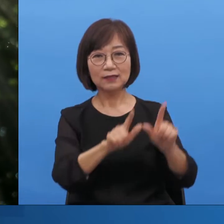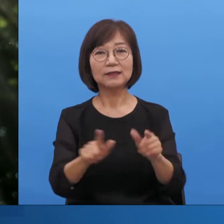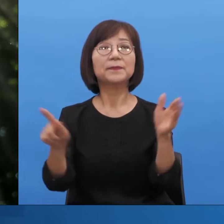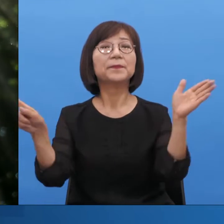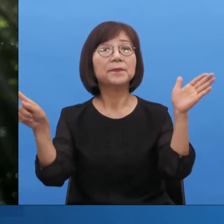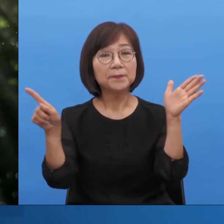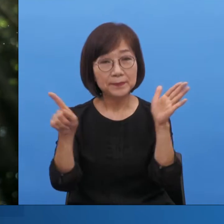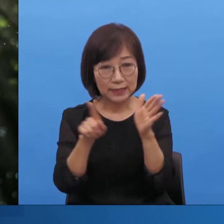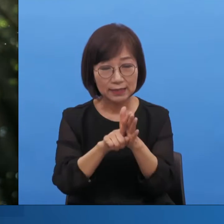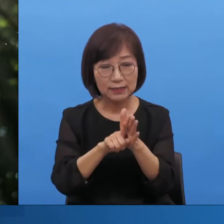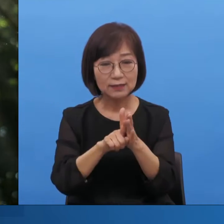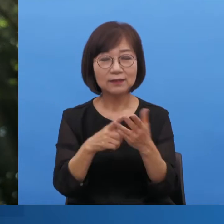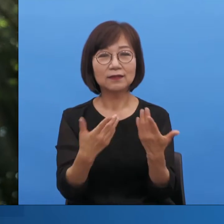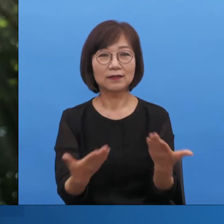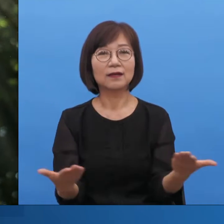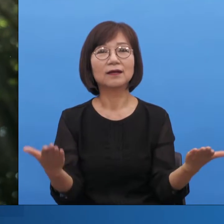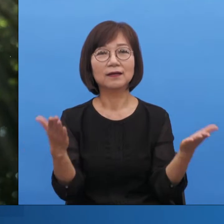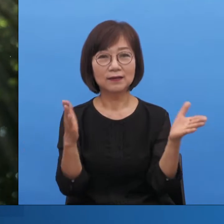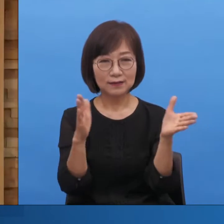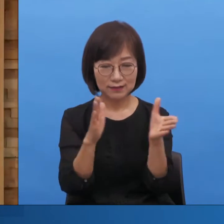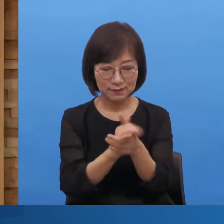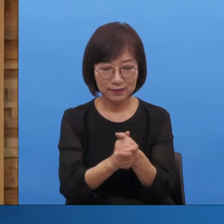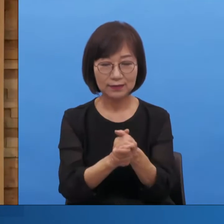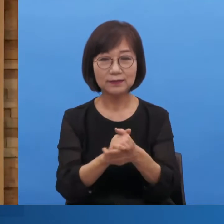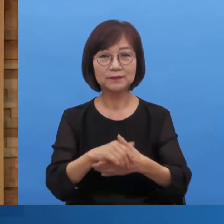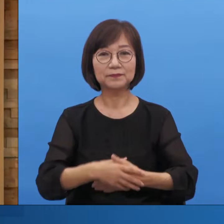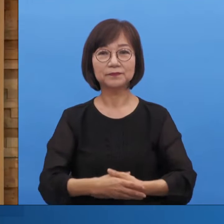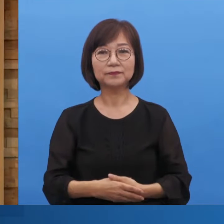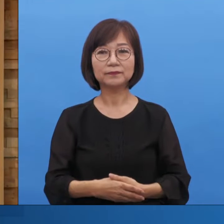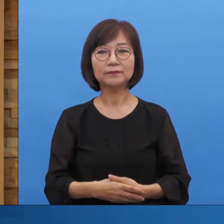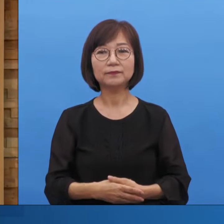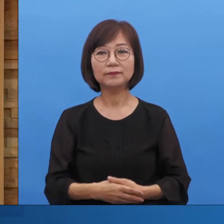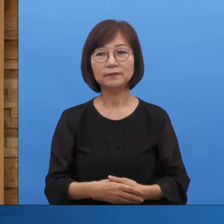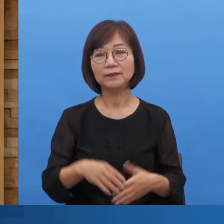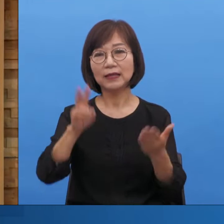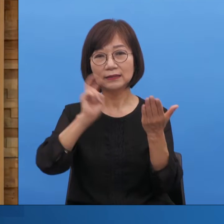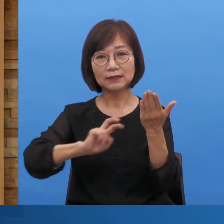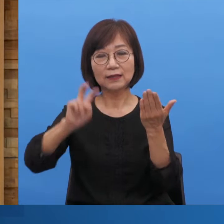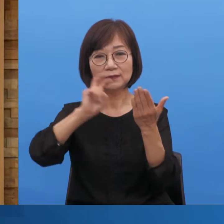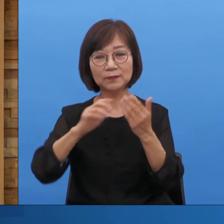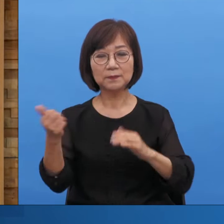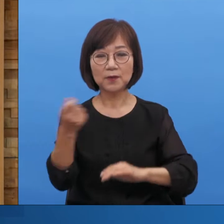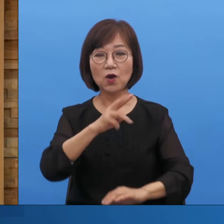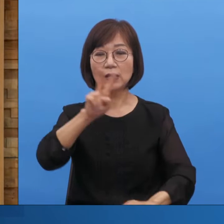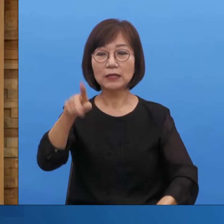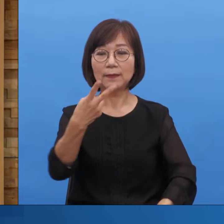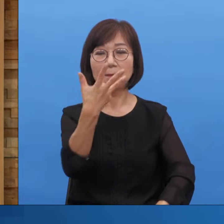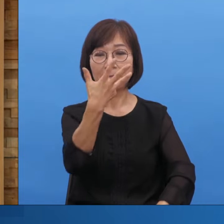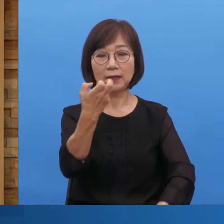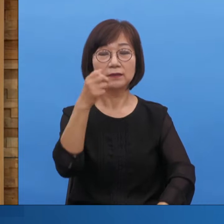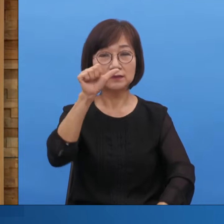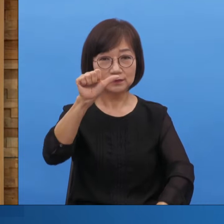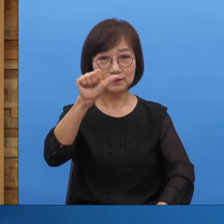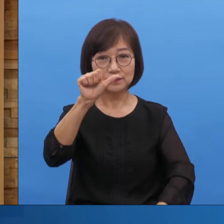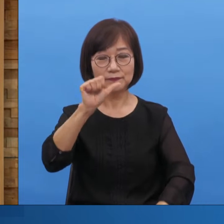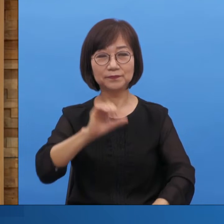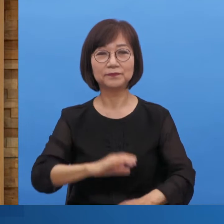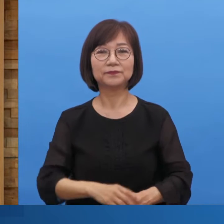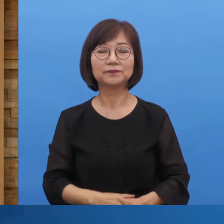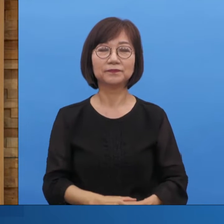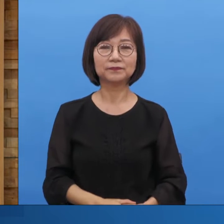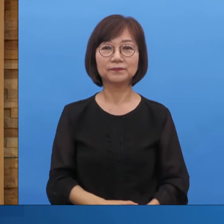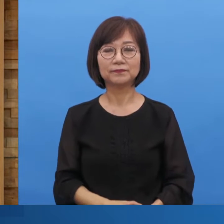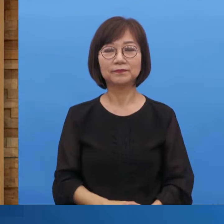사는 것을 믿사옵나이다. 아멘. 우리 찬송가 285장 찬양드리겠습니다. Let us sing hymn